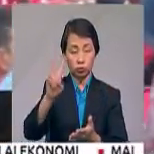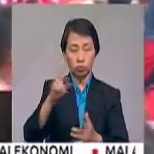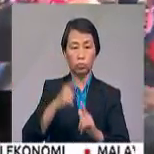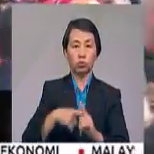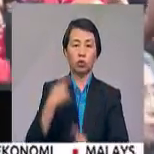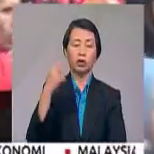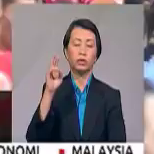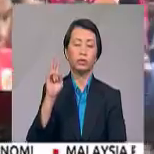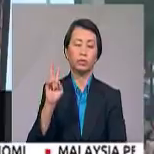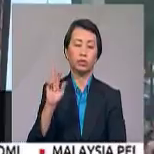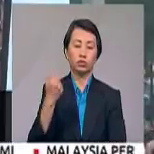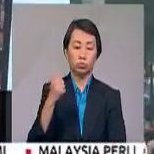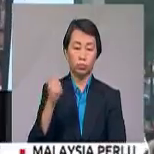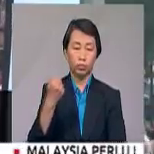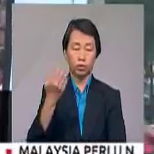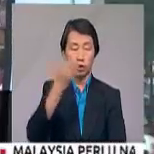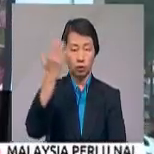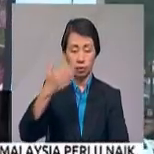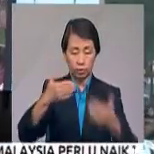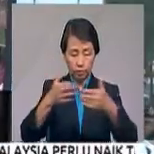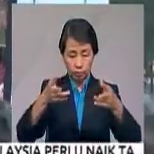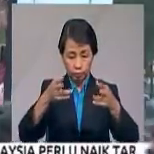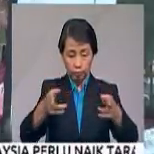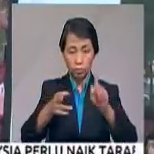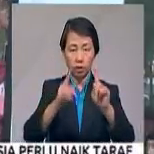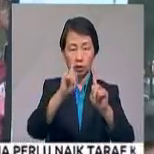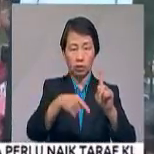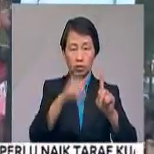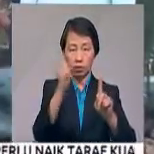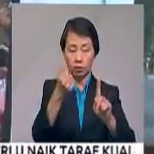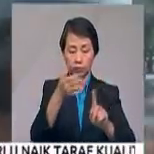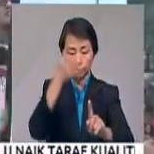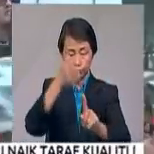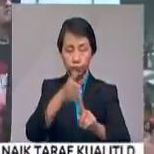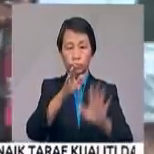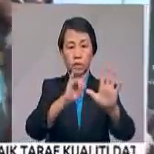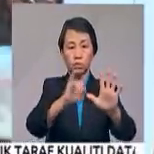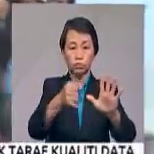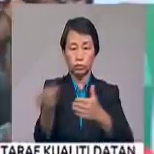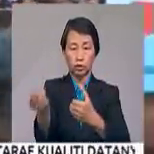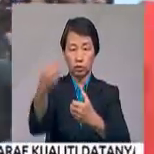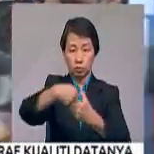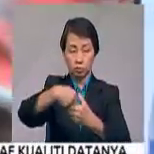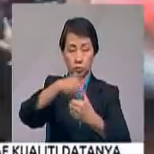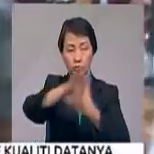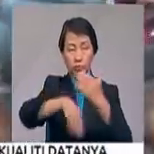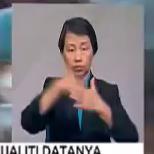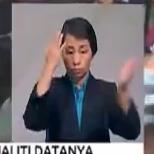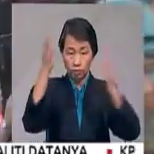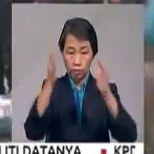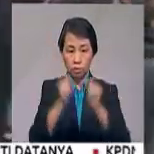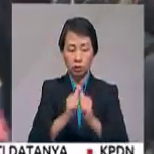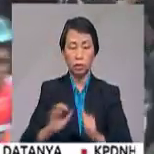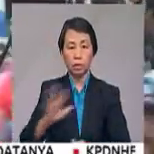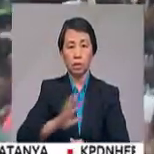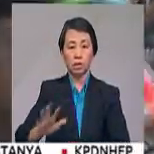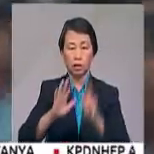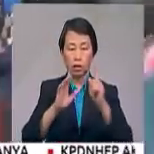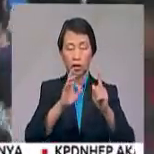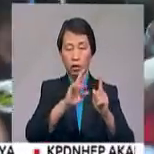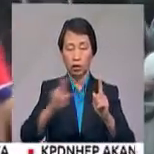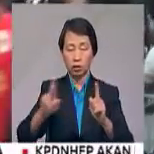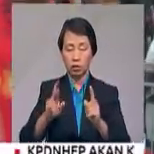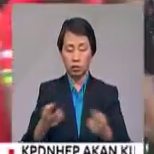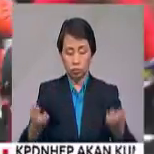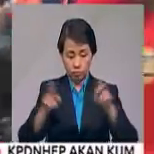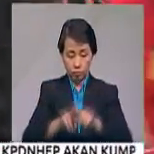Oktober. BSN yang membuka tirai pada 1 Oktober lalu menyasarkan 5 juta penyertaan dari seluruh negara dengan kira-kira 1,000 acara sukan